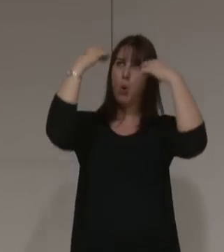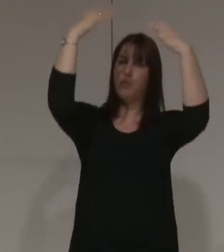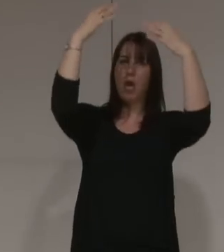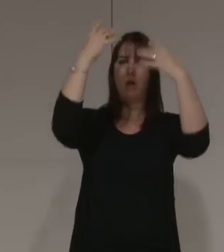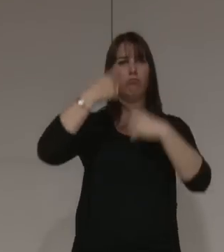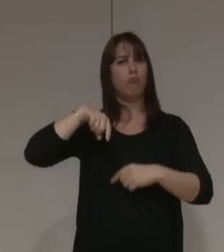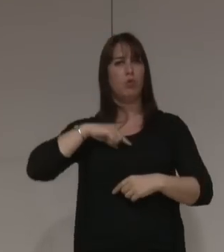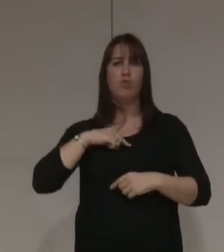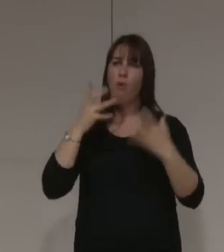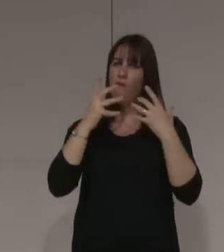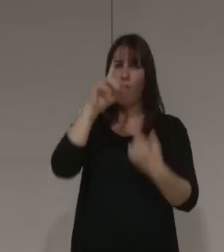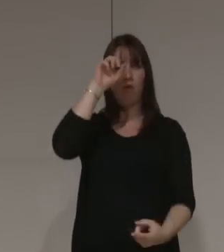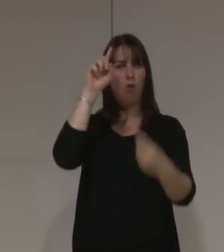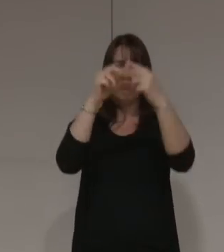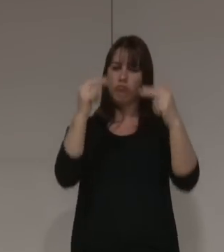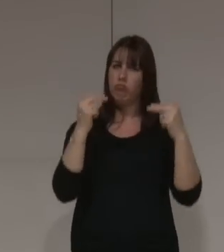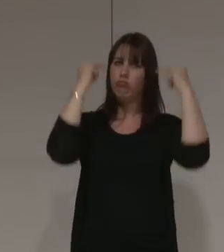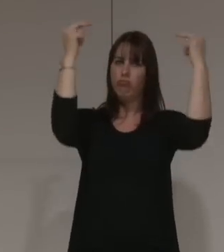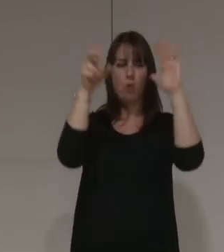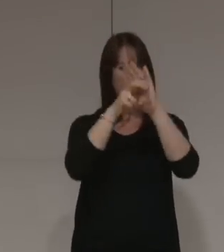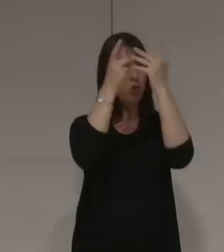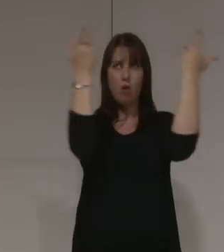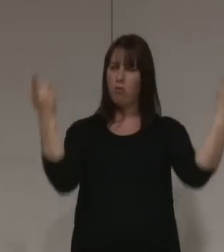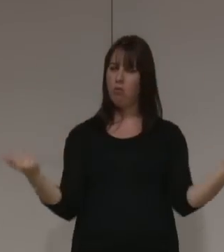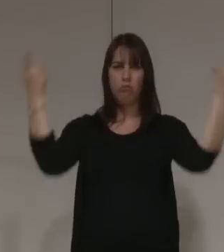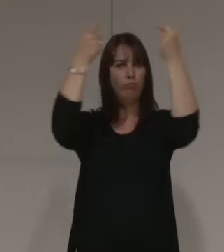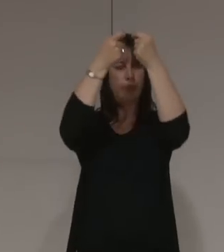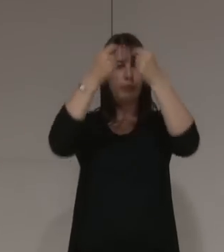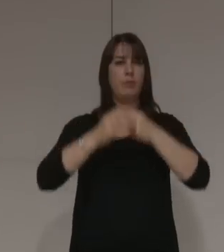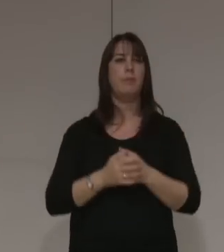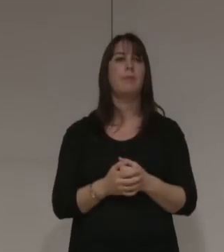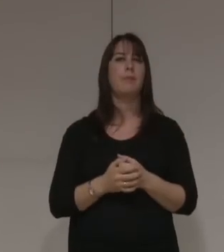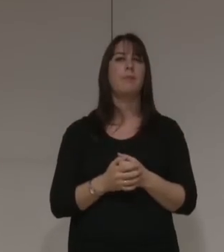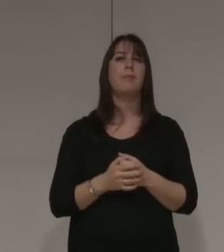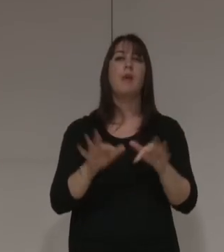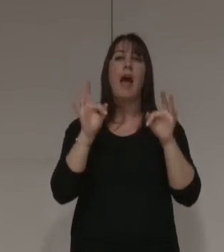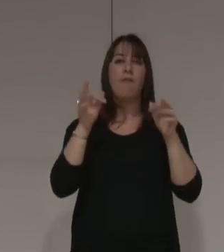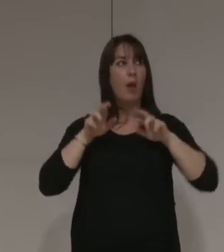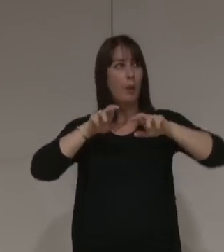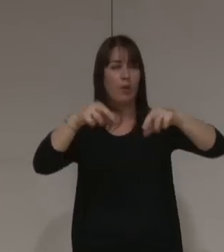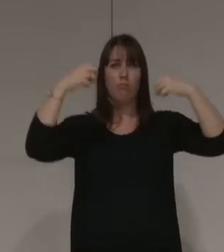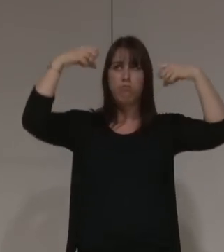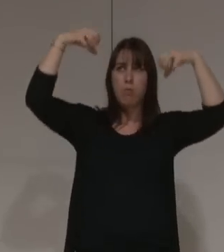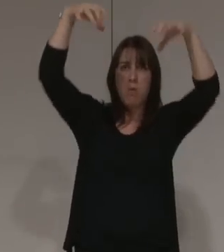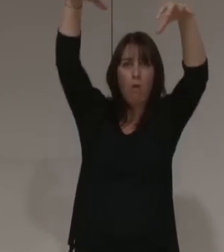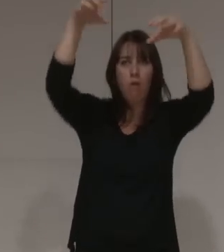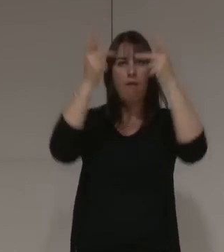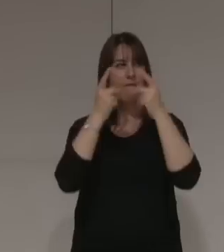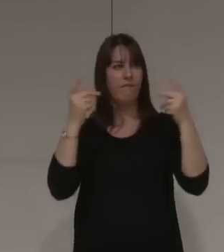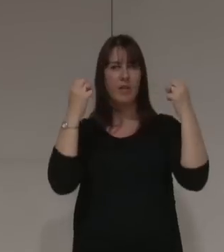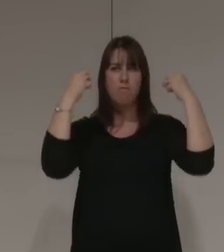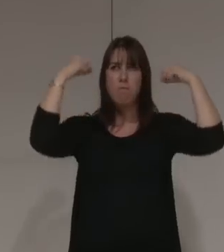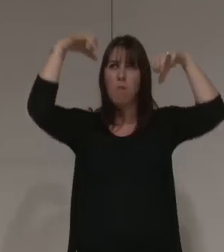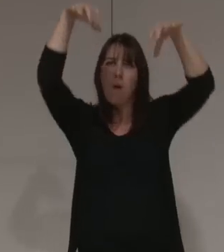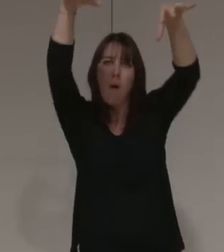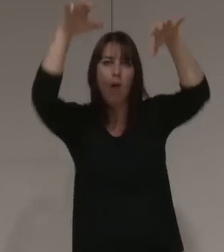que nous avons grandes pour cette ville l'éclairage public les lumières de la ville sont des éléments forts